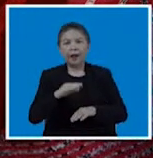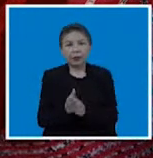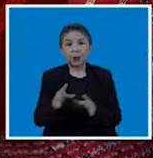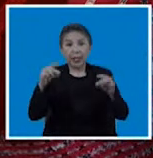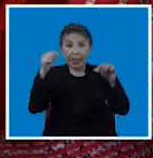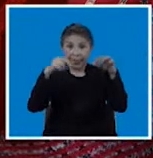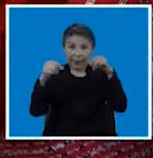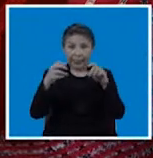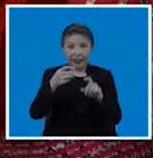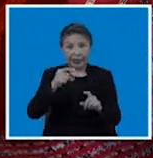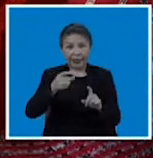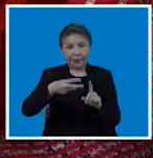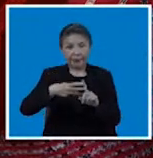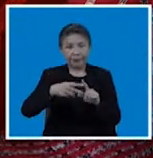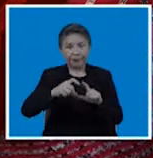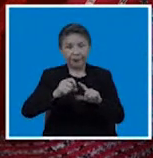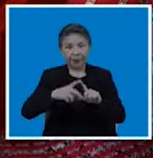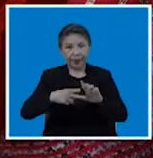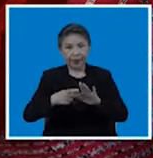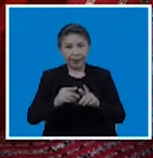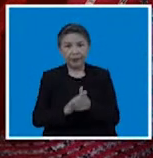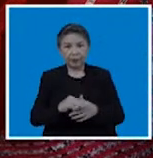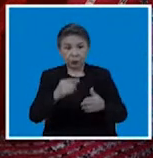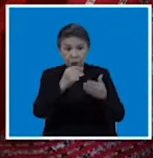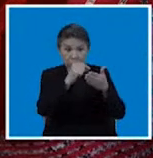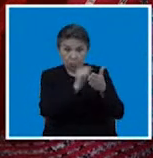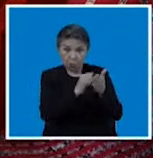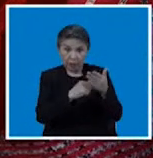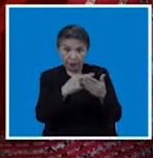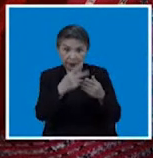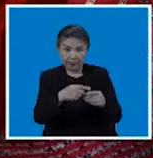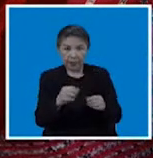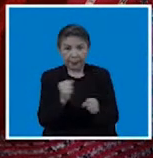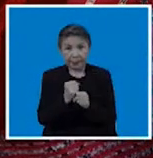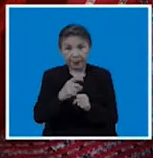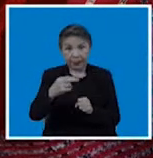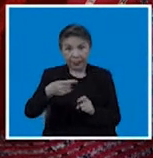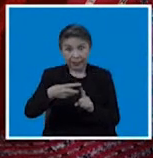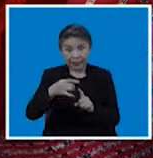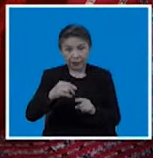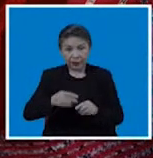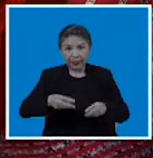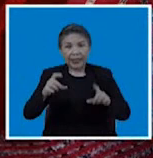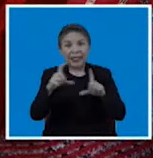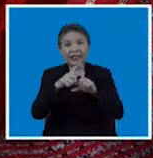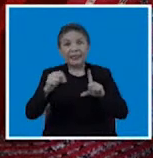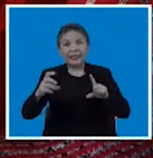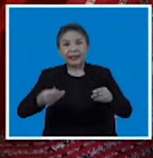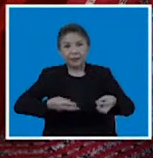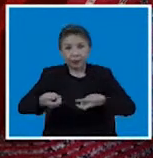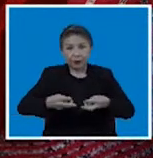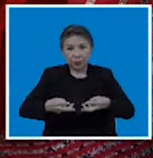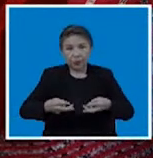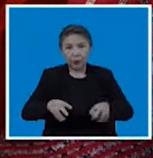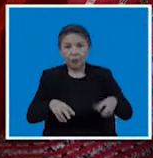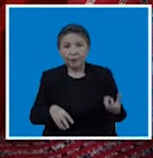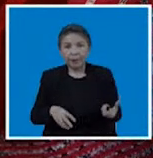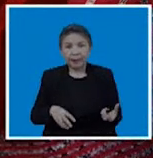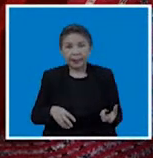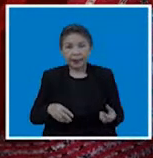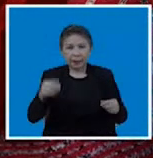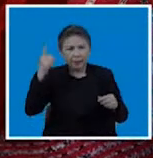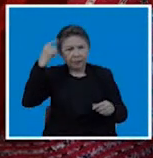Maluku. Salah satu program utama dari Gernas BBI adalah pelatihan digital marketing untuk pelajar vokasi